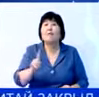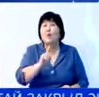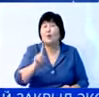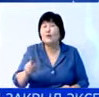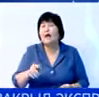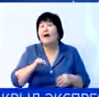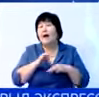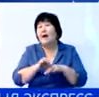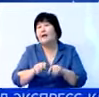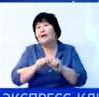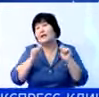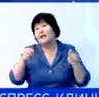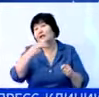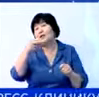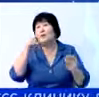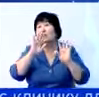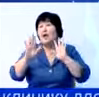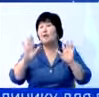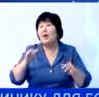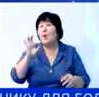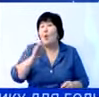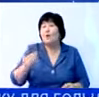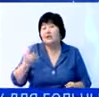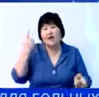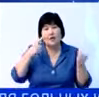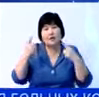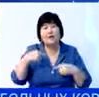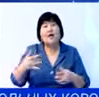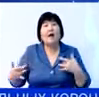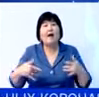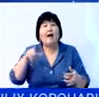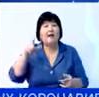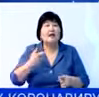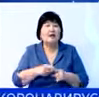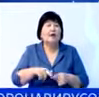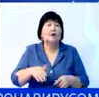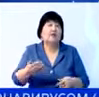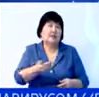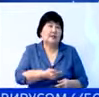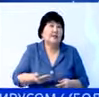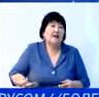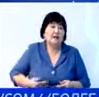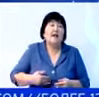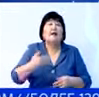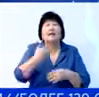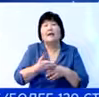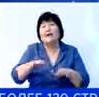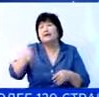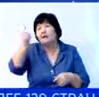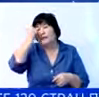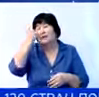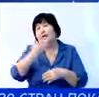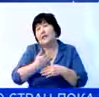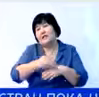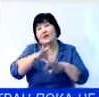организовал тематическую выставку о жизни и творчестве актрисы которые жила театром и оставила глубокий след в театральном